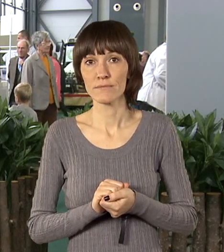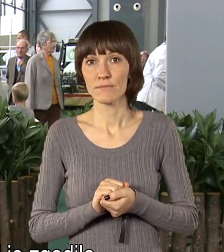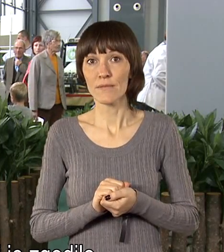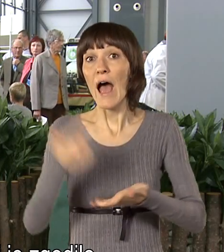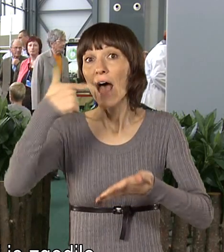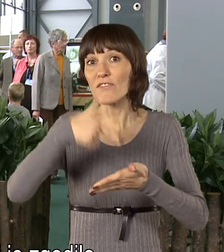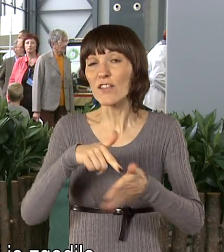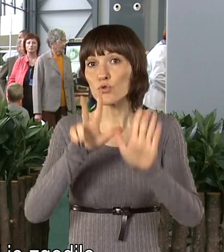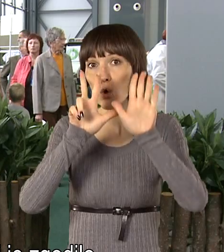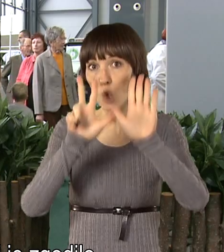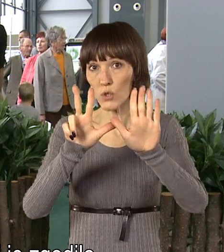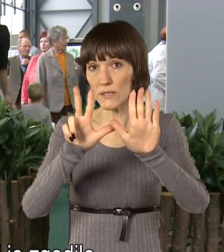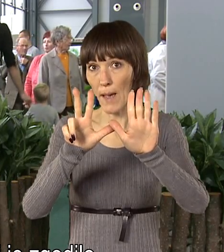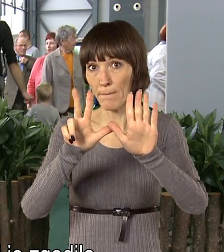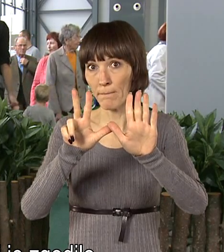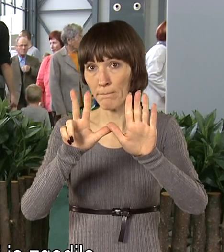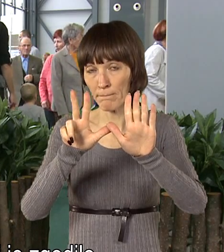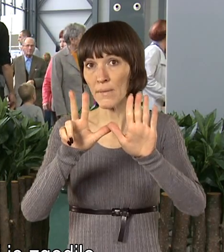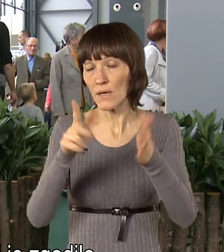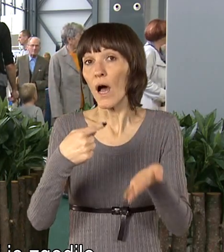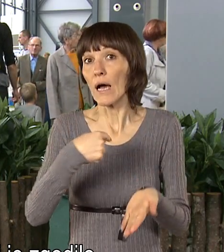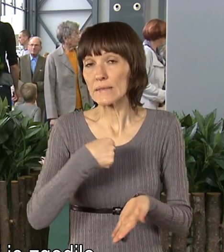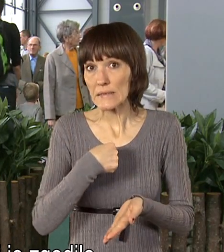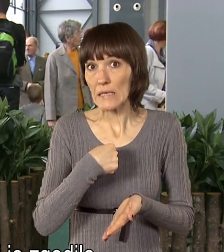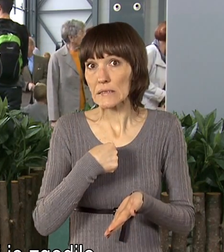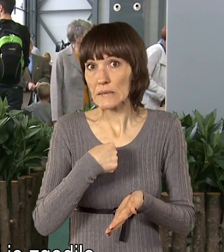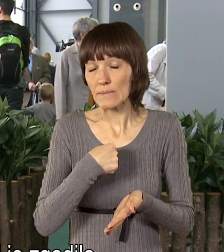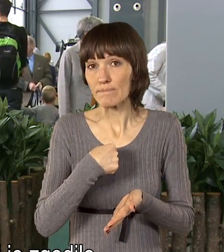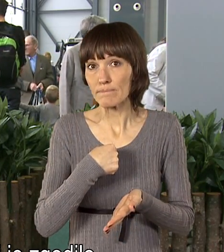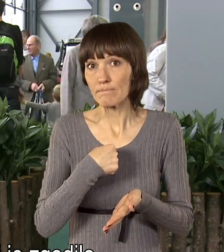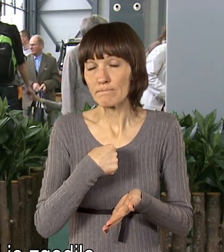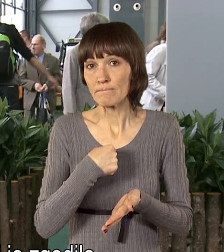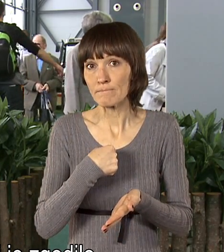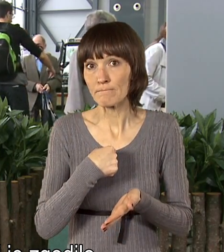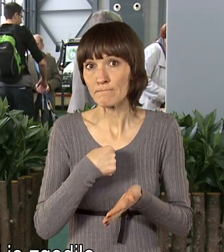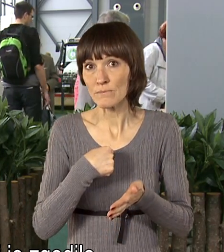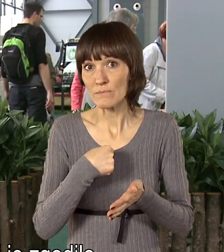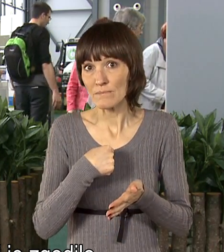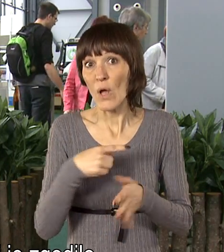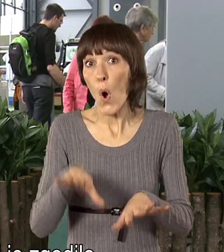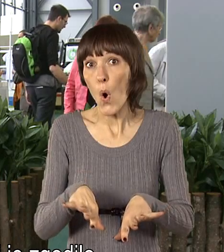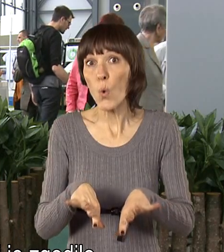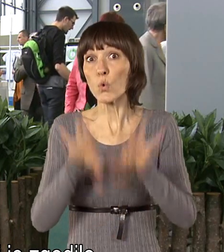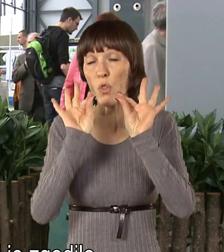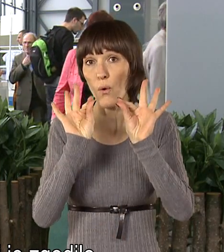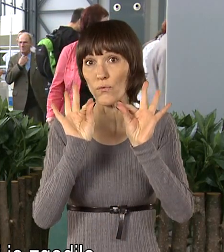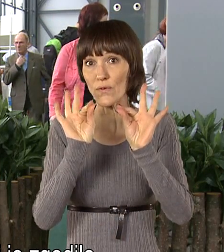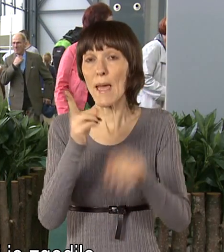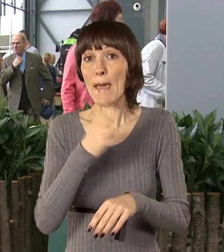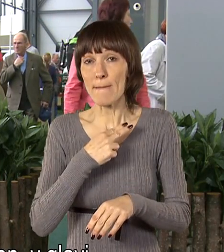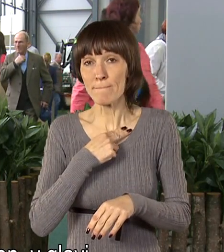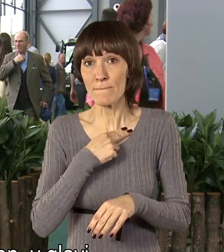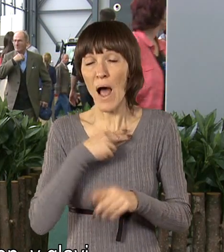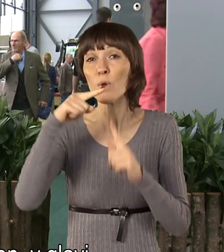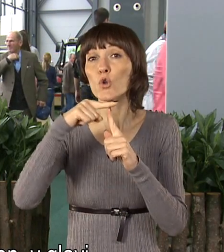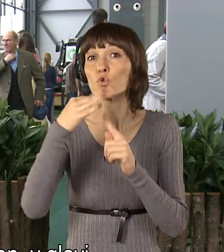Leta 2008 se mi je zgodilo to, da je prišlo so odkrili, da imam pač tumor, benigen